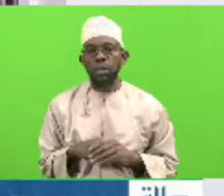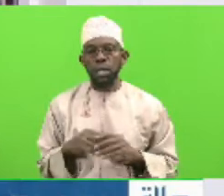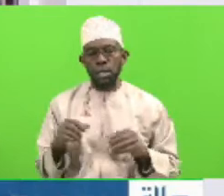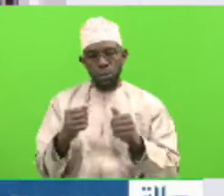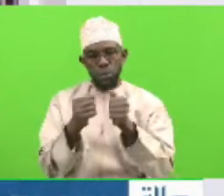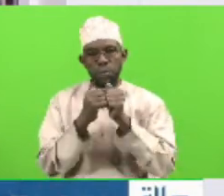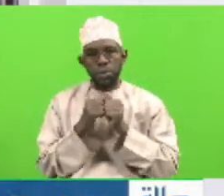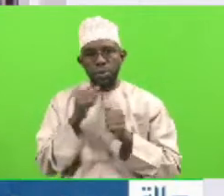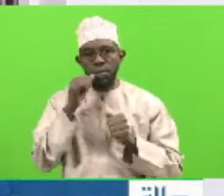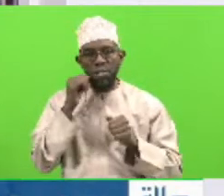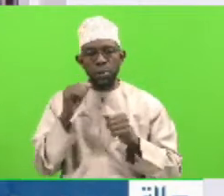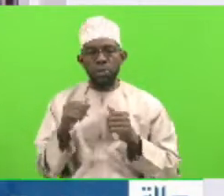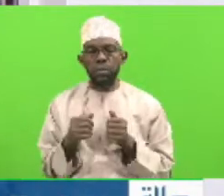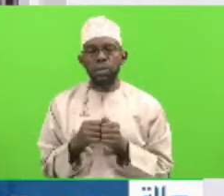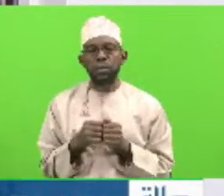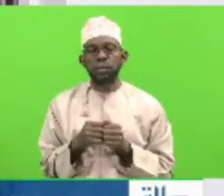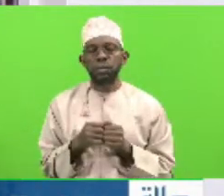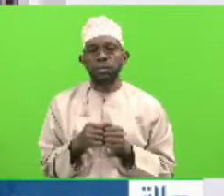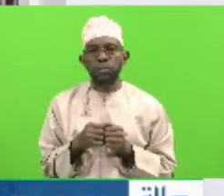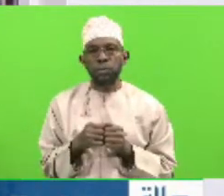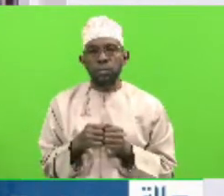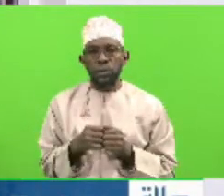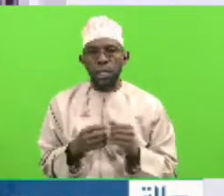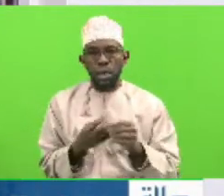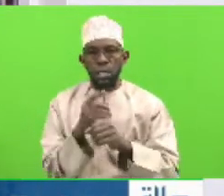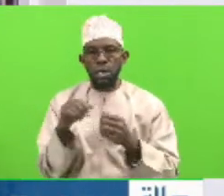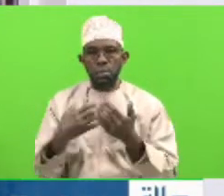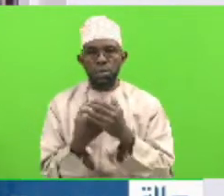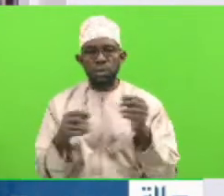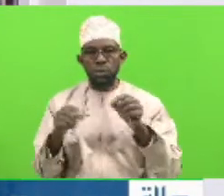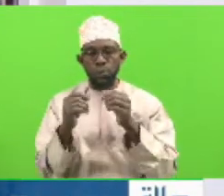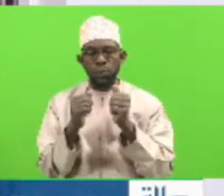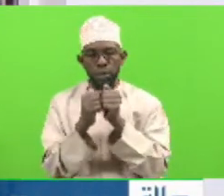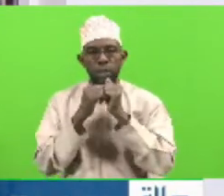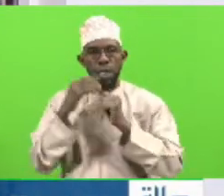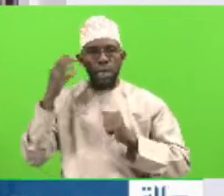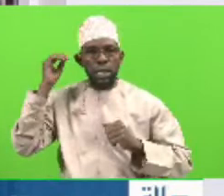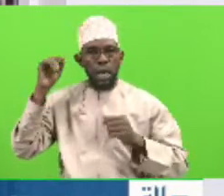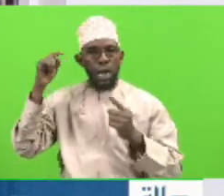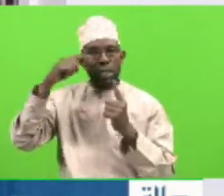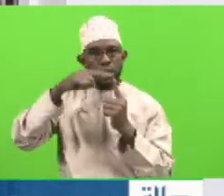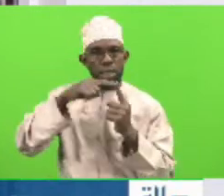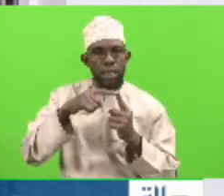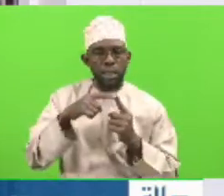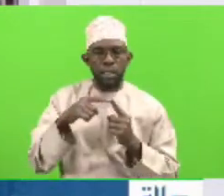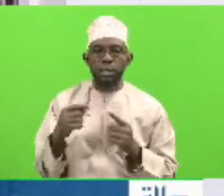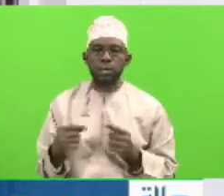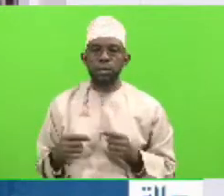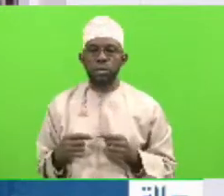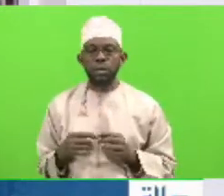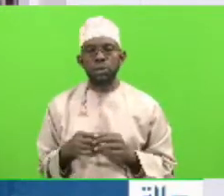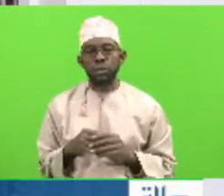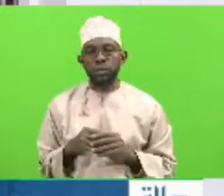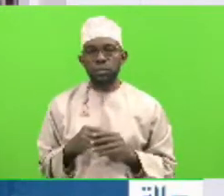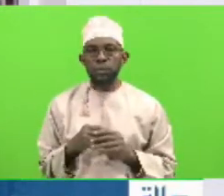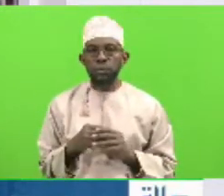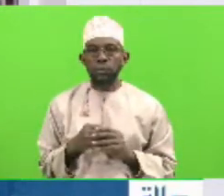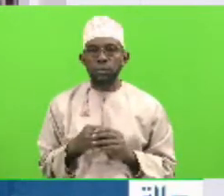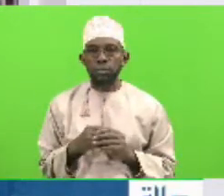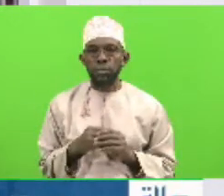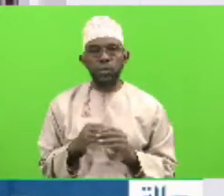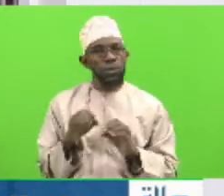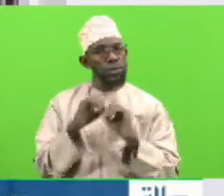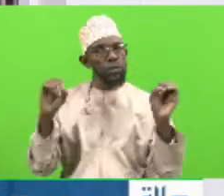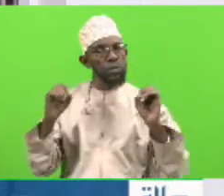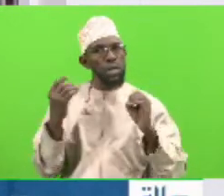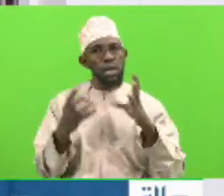قنواتها ومواقعها ووسائلها وأسبابها حتى وصلوا كأنهم بهائم وليسوا من